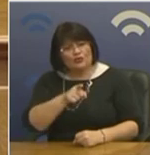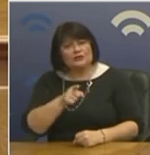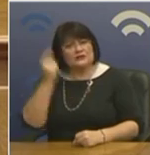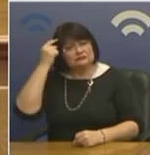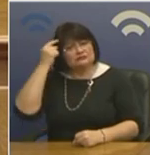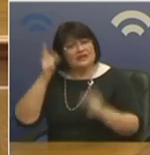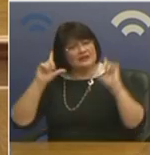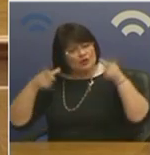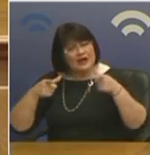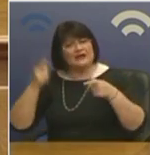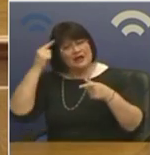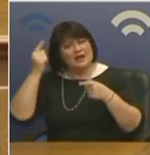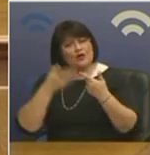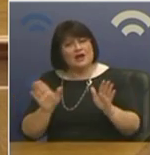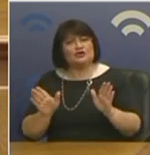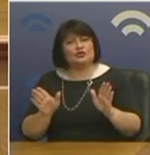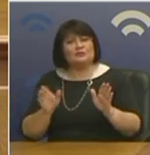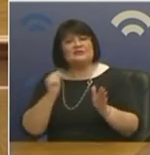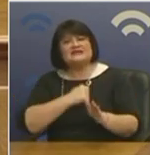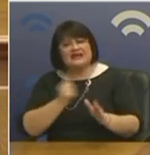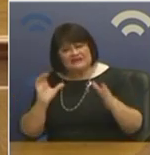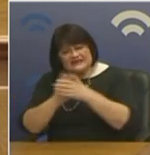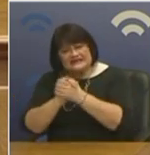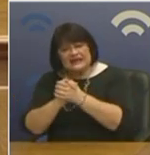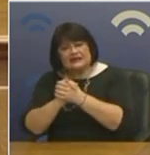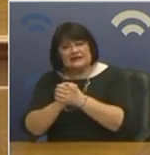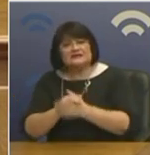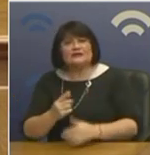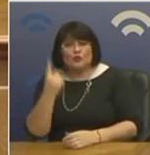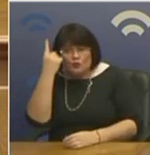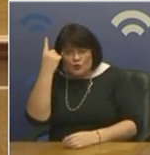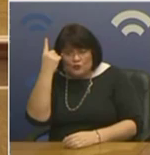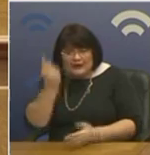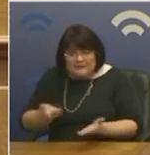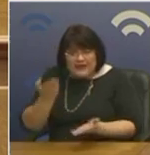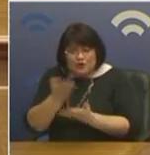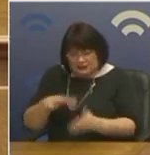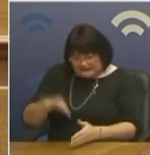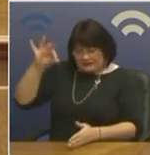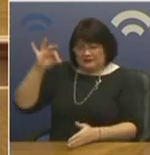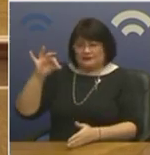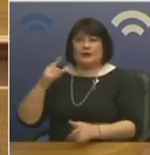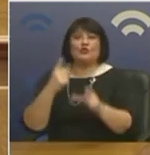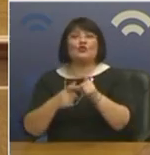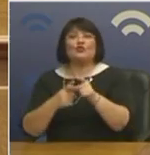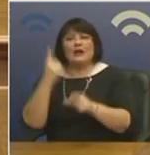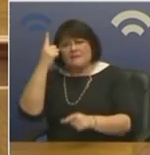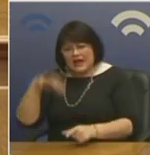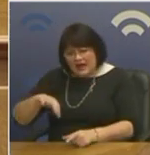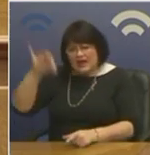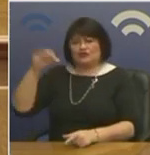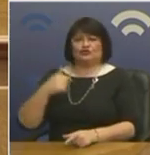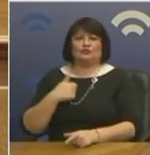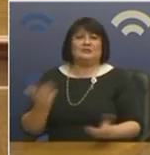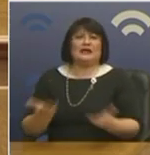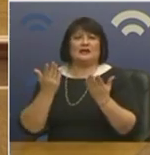αντίληψη. Ότι πιστεύετε στις συνενέσεις. Γιατί δεν υπήρχε ούτε μια καλή πρόταση να πω από το κουκουέ, ρε παιδί μου, να μην πω την ελληνική